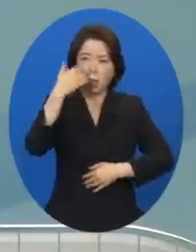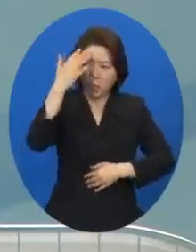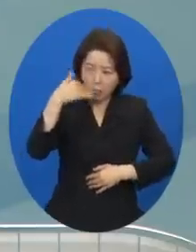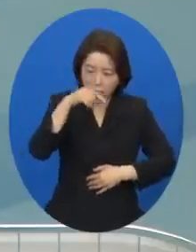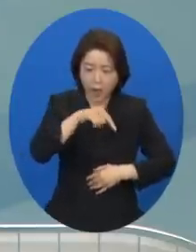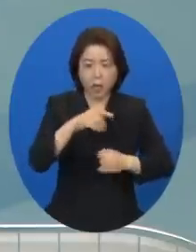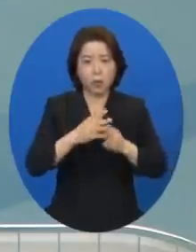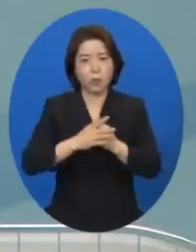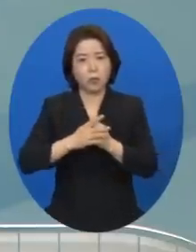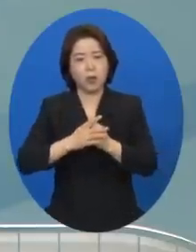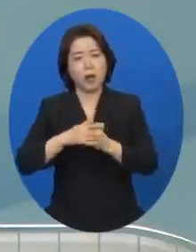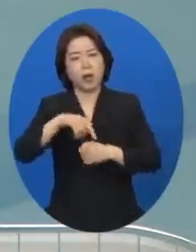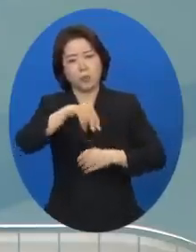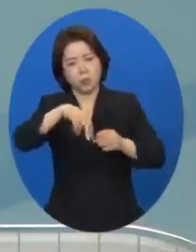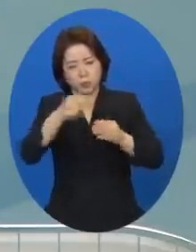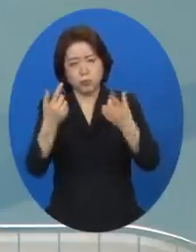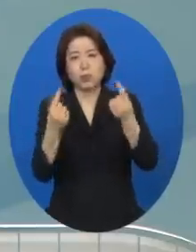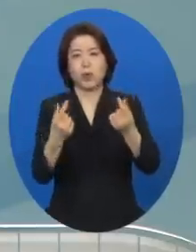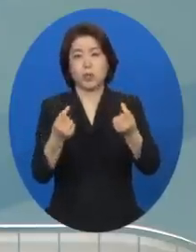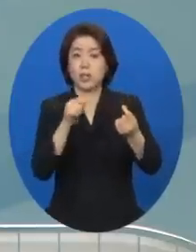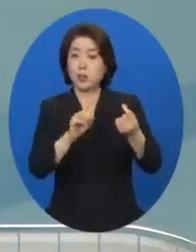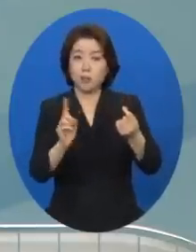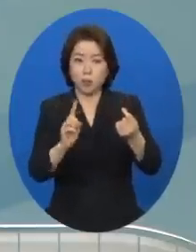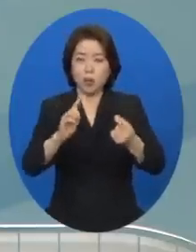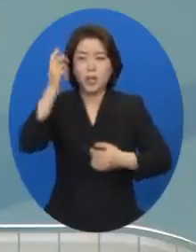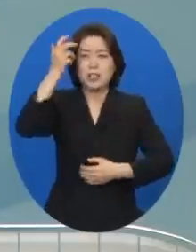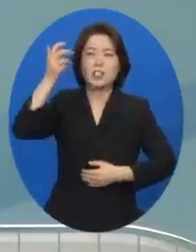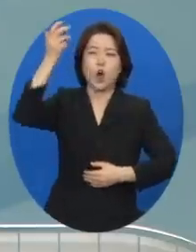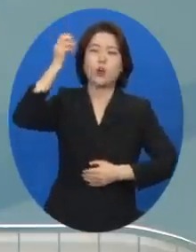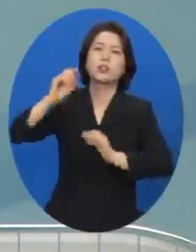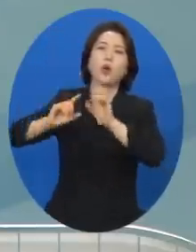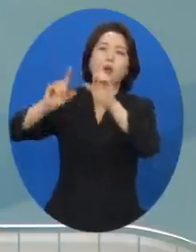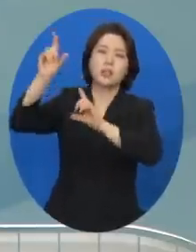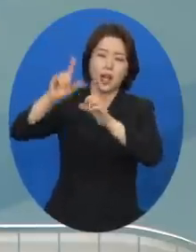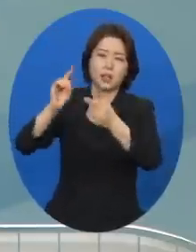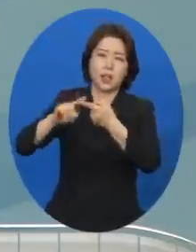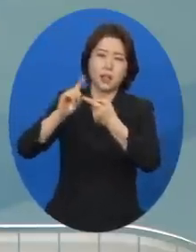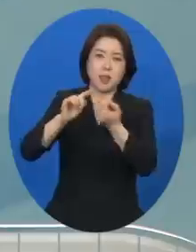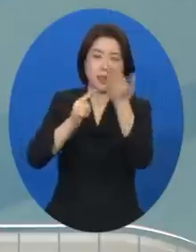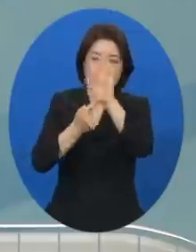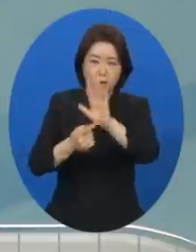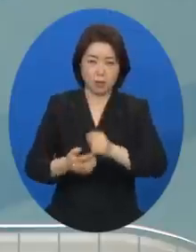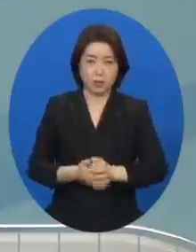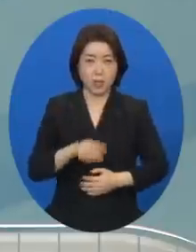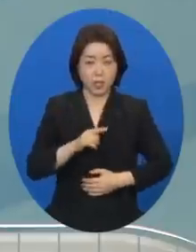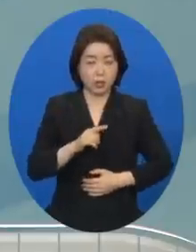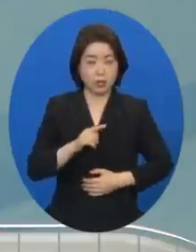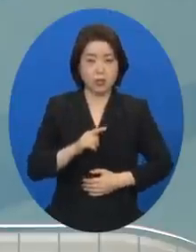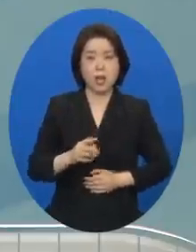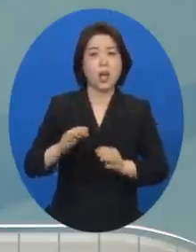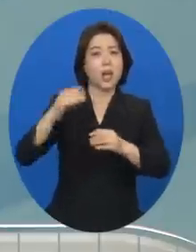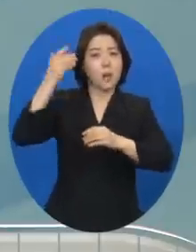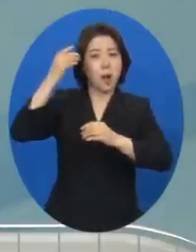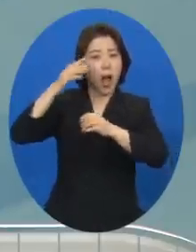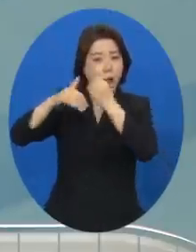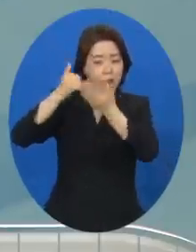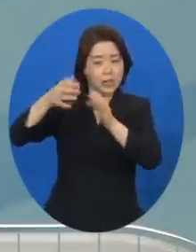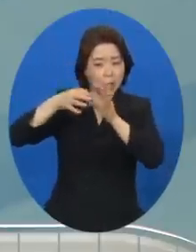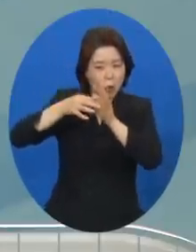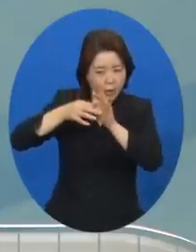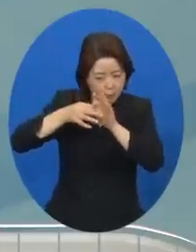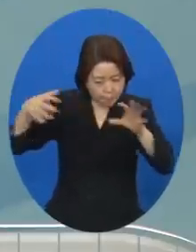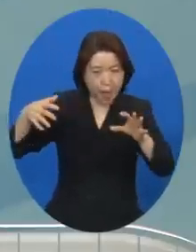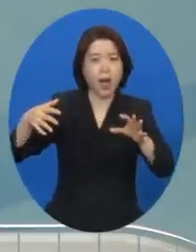영적인 상태를 말하는 겁니다 이 말은 예수님과의 관계가 끊어졌다는 뜻이에요 이